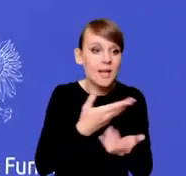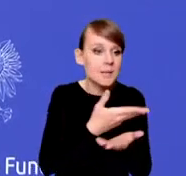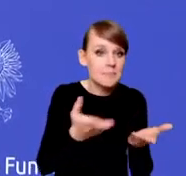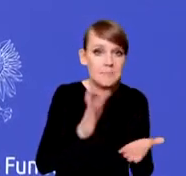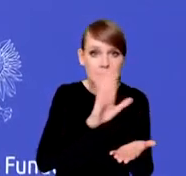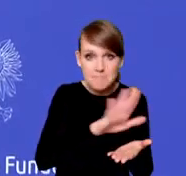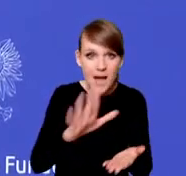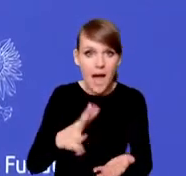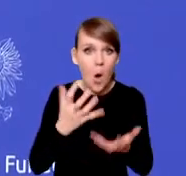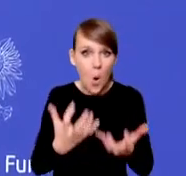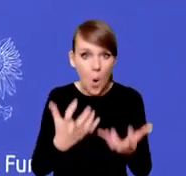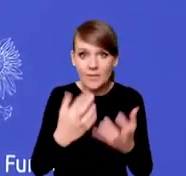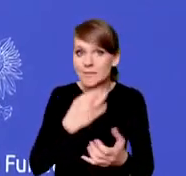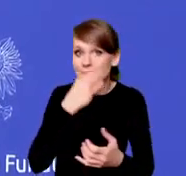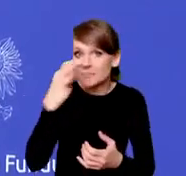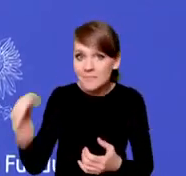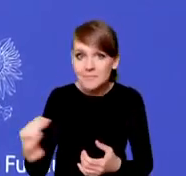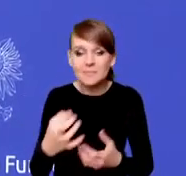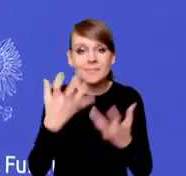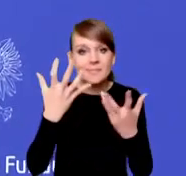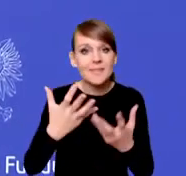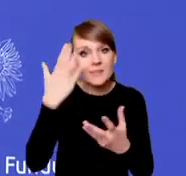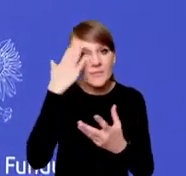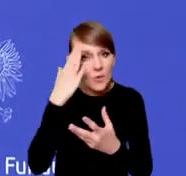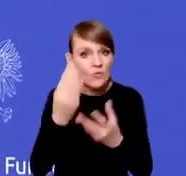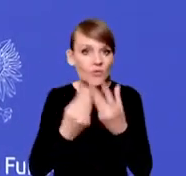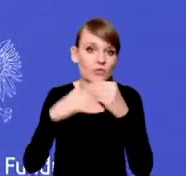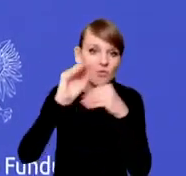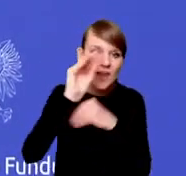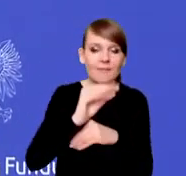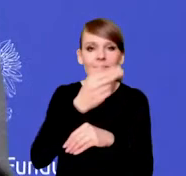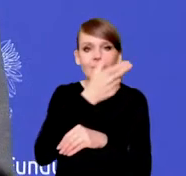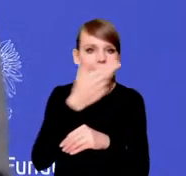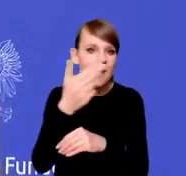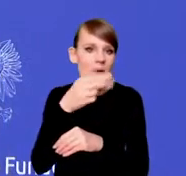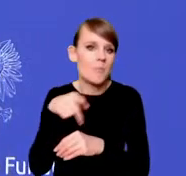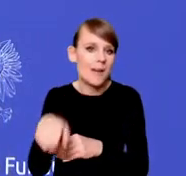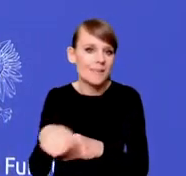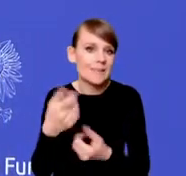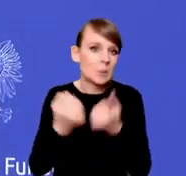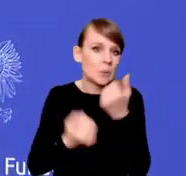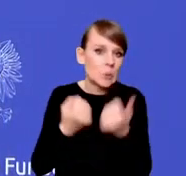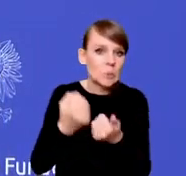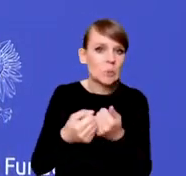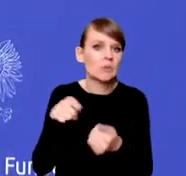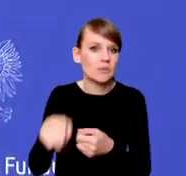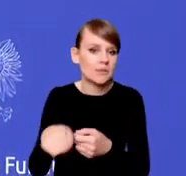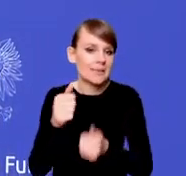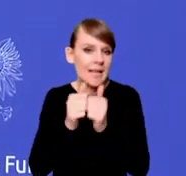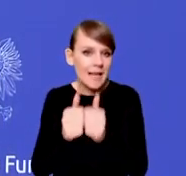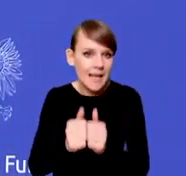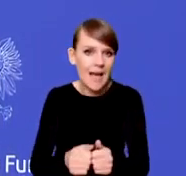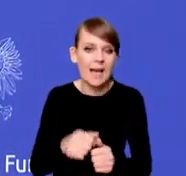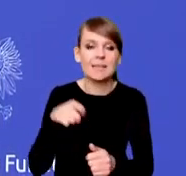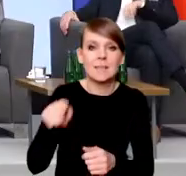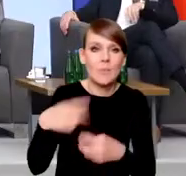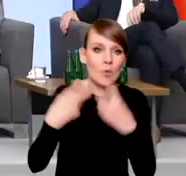i dowiedzieć się czegoś więcej na temat wyzwań w zakresie społecznej odpowiedzialności uczelni, na